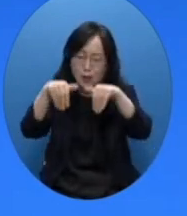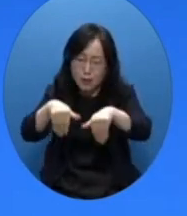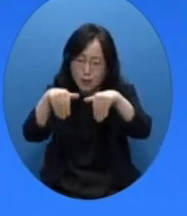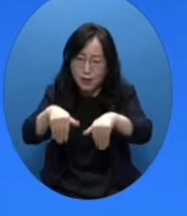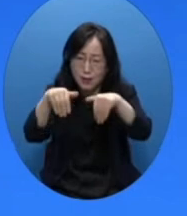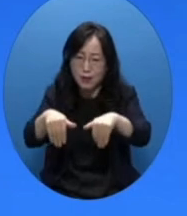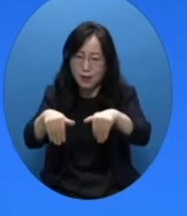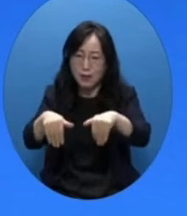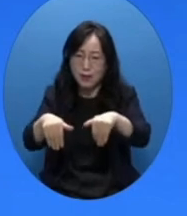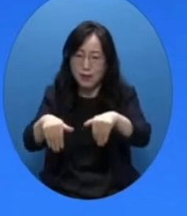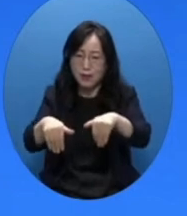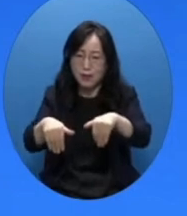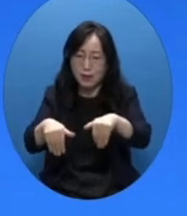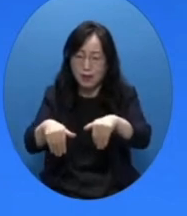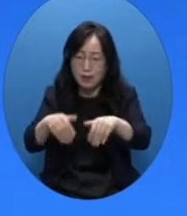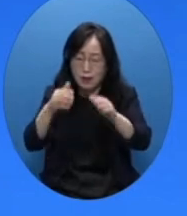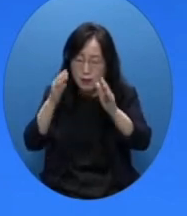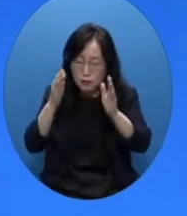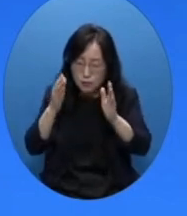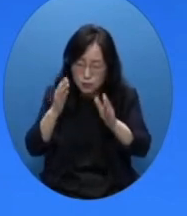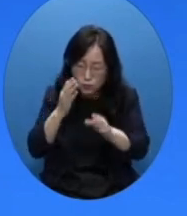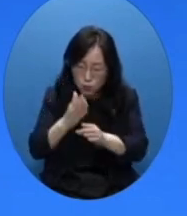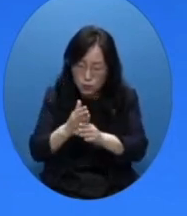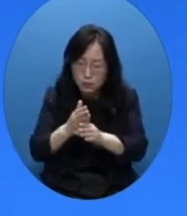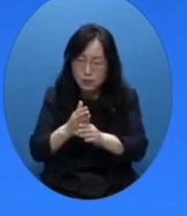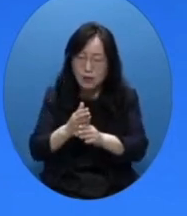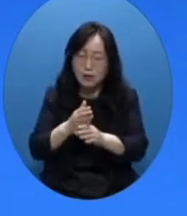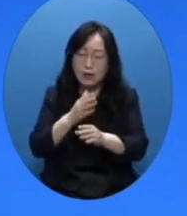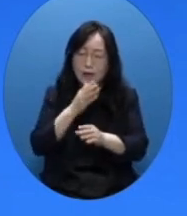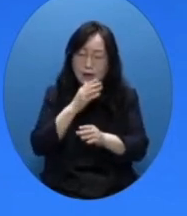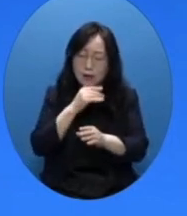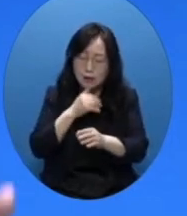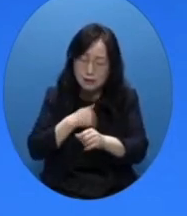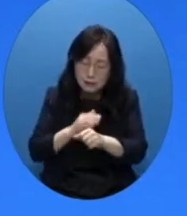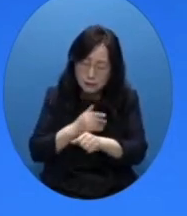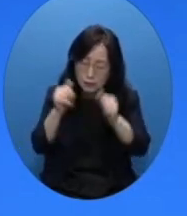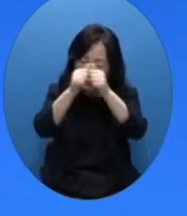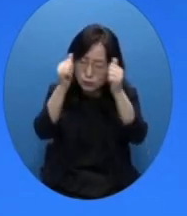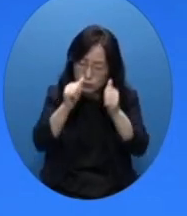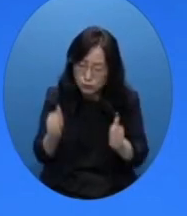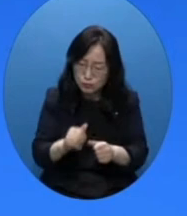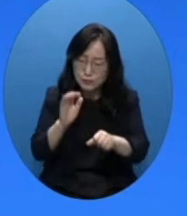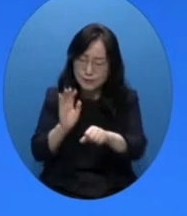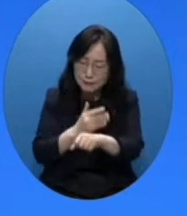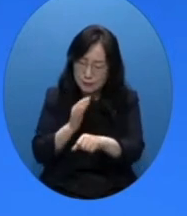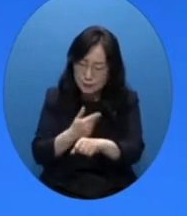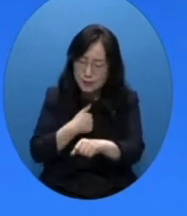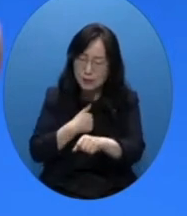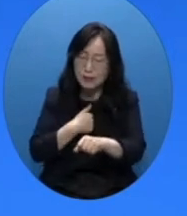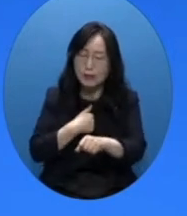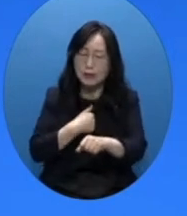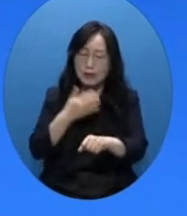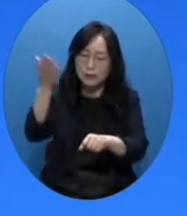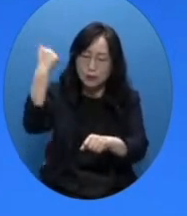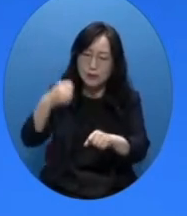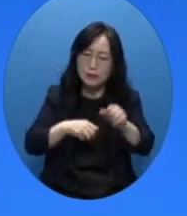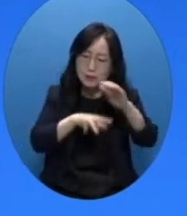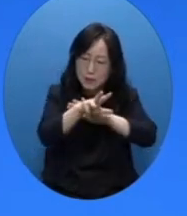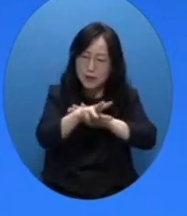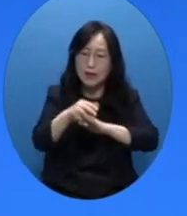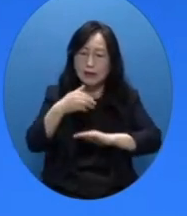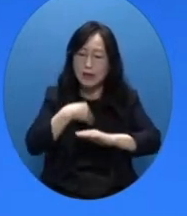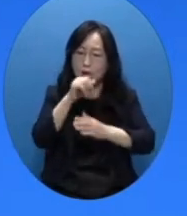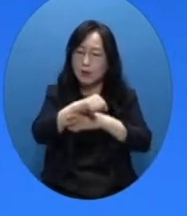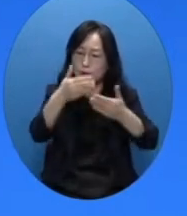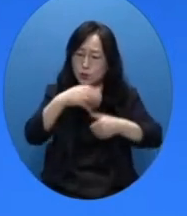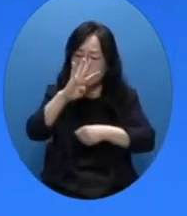우상 숭배와 잘못된 모습을 회개했습니다. 그리고 늘 출애굽 사건을 기억하면서 그렇게 하나님께서 430년 동안 종살이